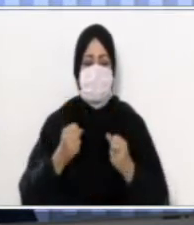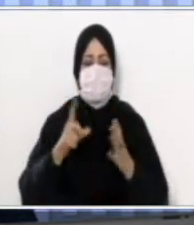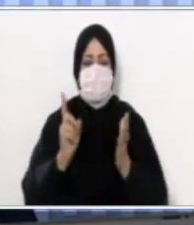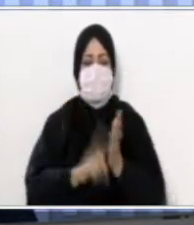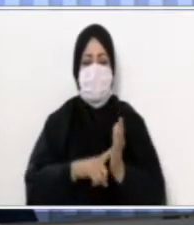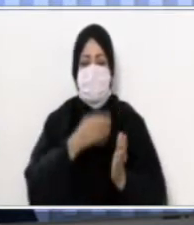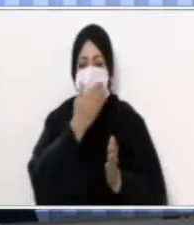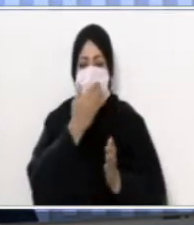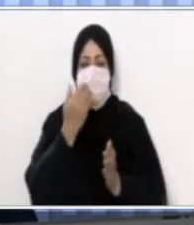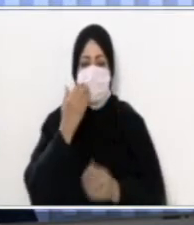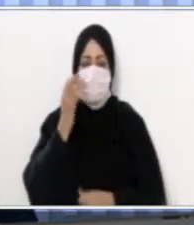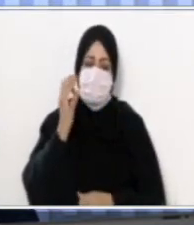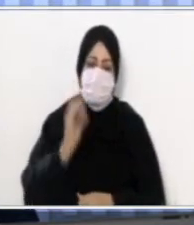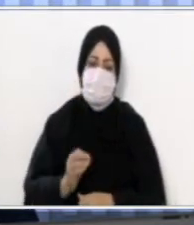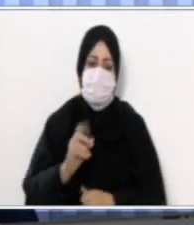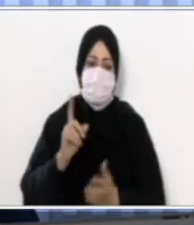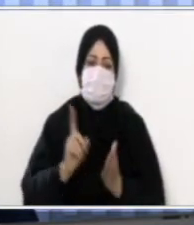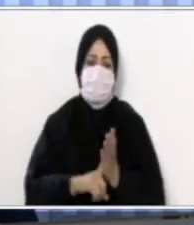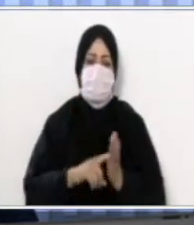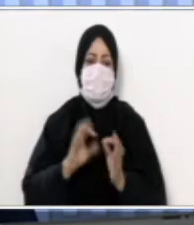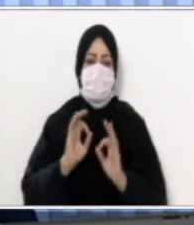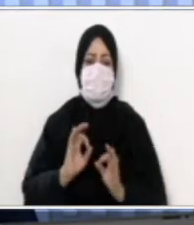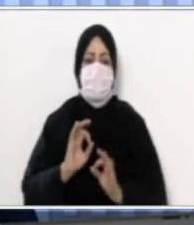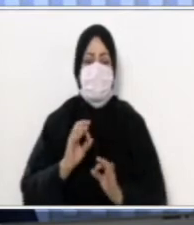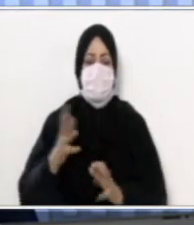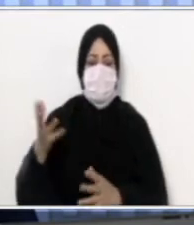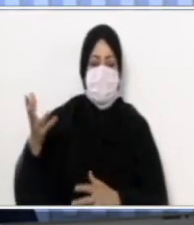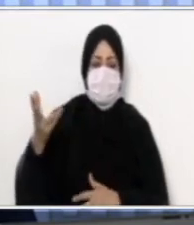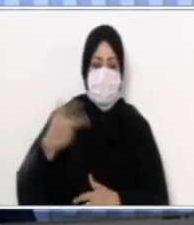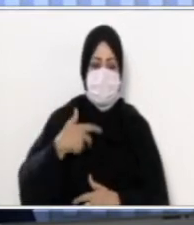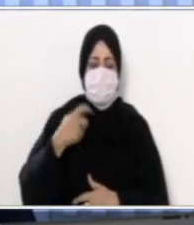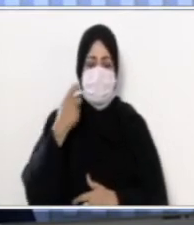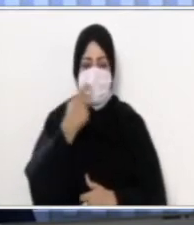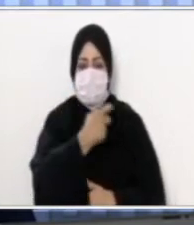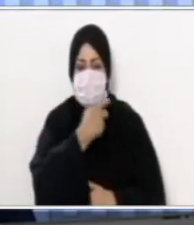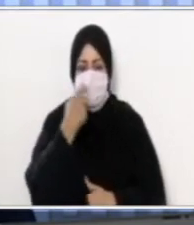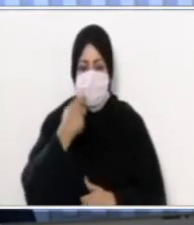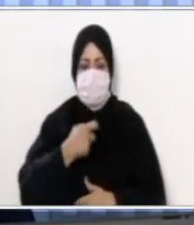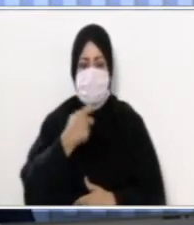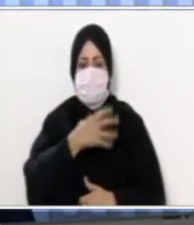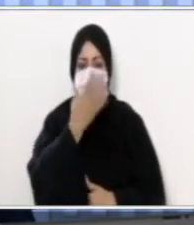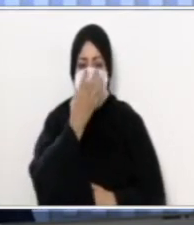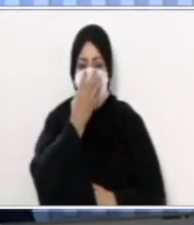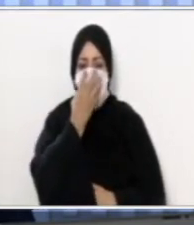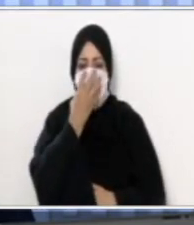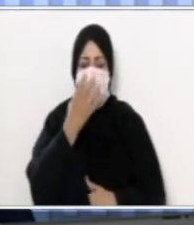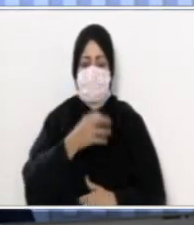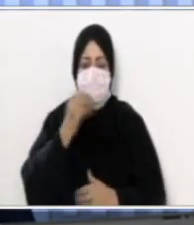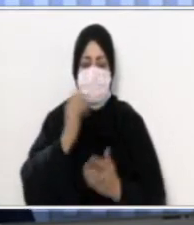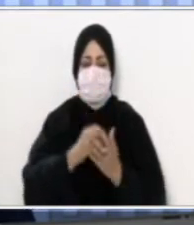احتاجت للبخاخة هذه التي تستعملها وهي غبار يدخل إلى الجوف، فإذا احتاجت